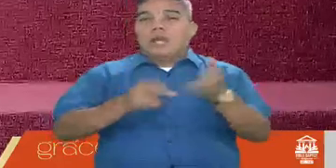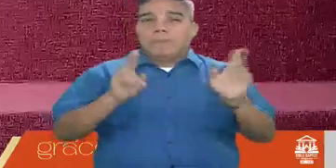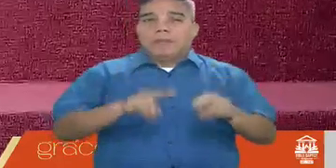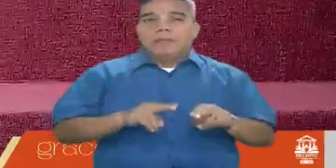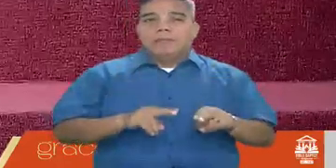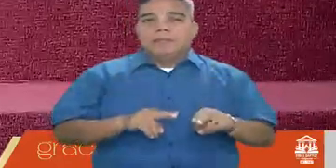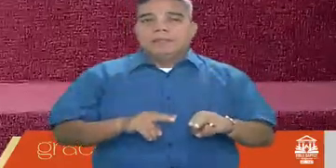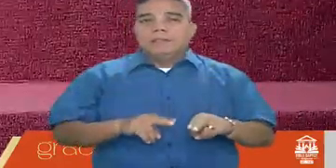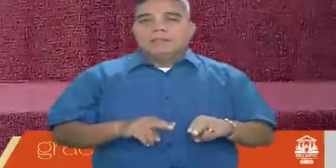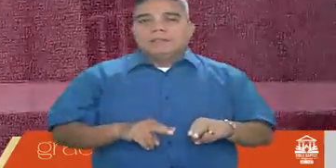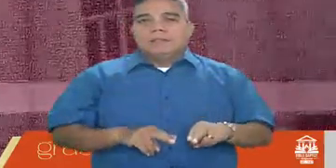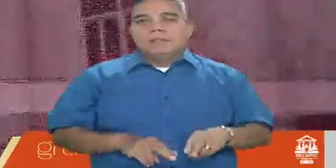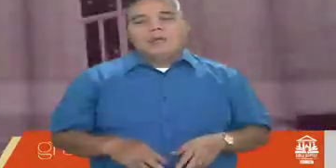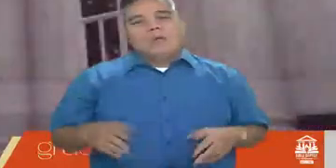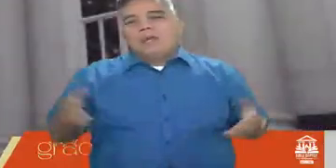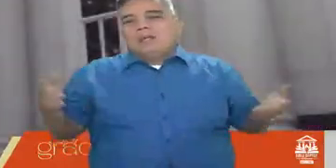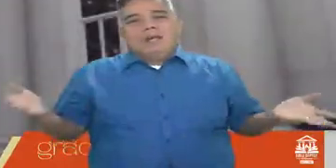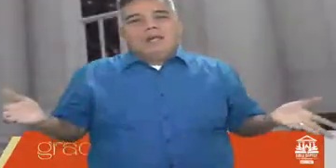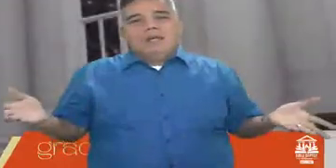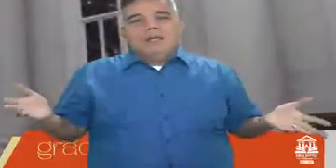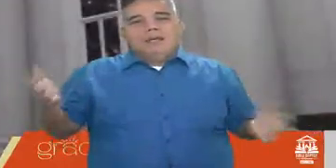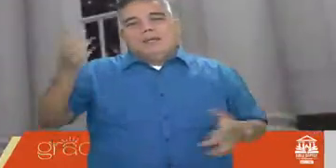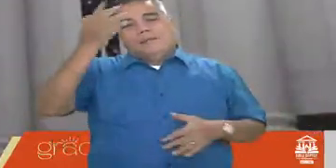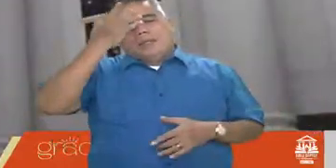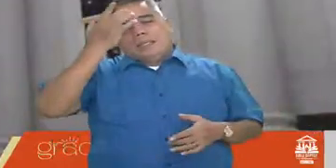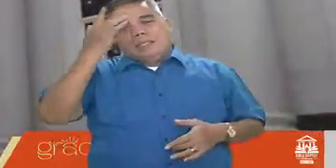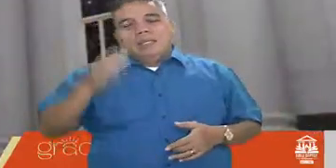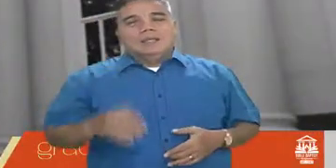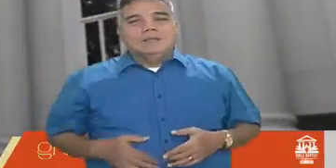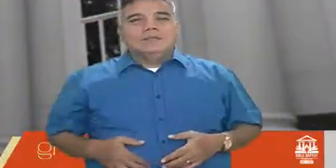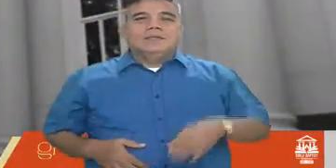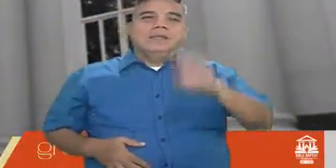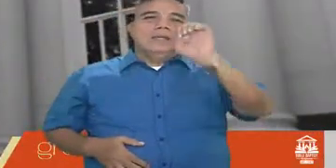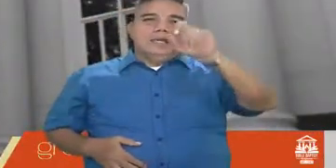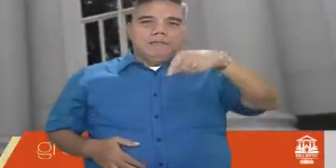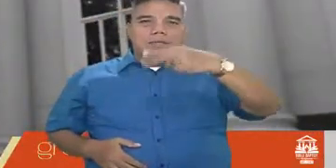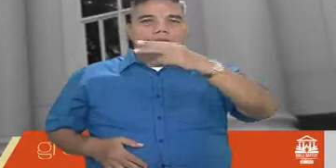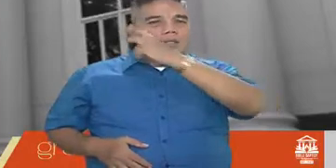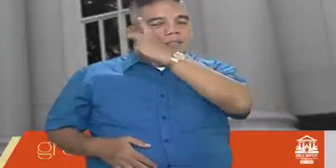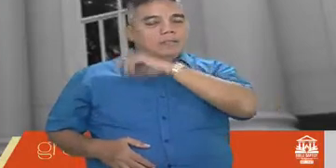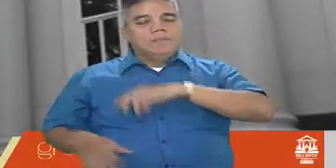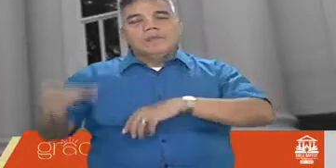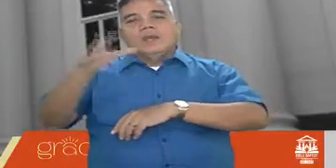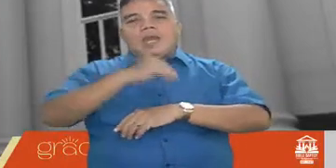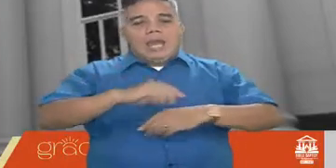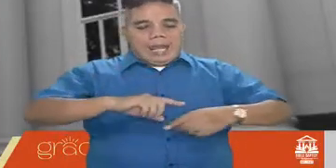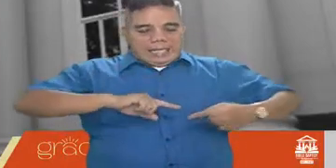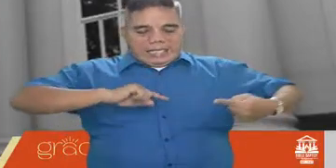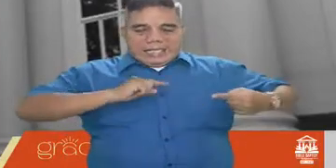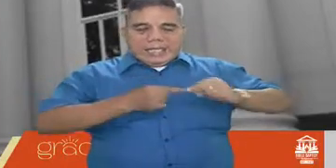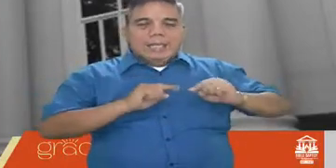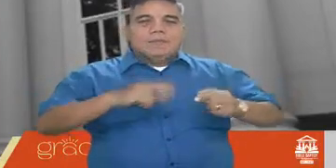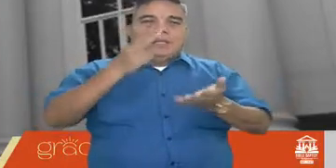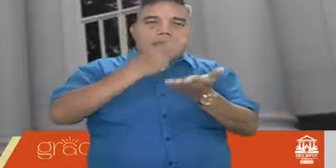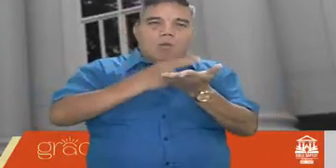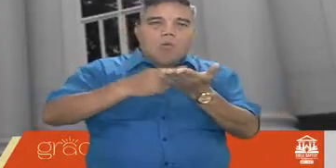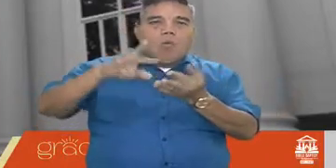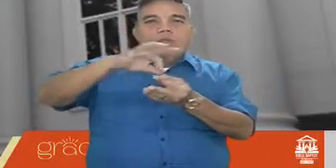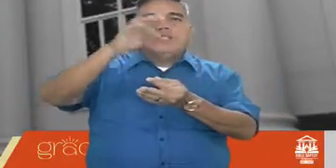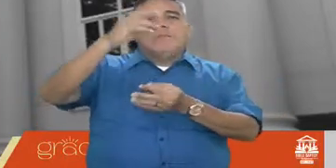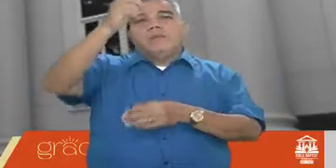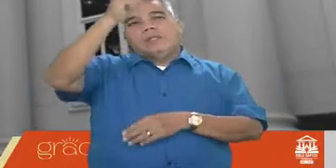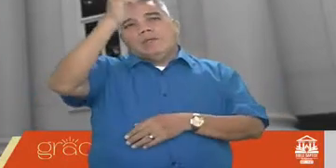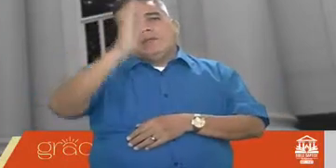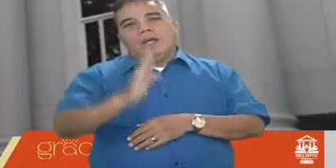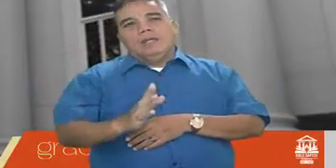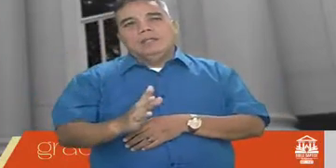and then maulser no nang atong labas. Ephesians 4:30 says, "And grieve not the Holy Spirit